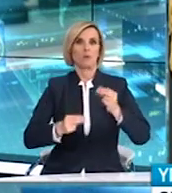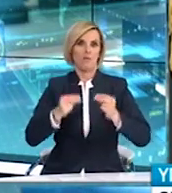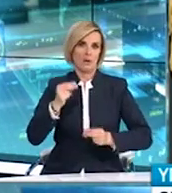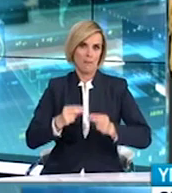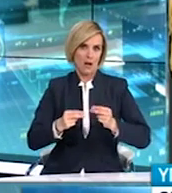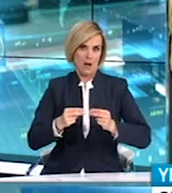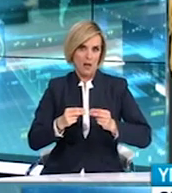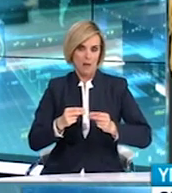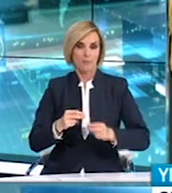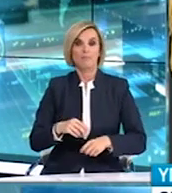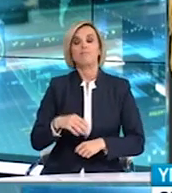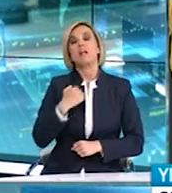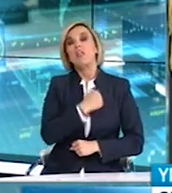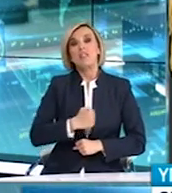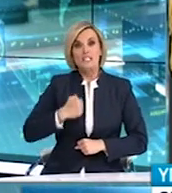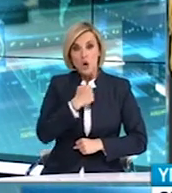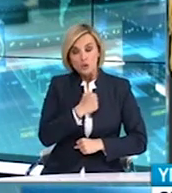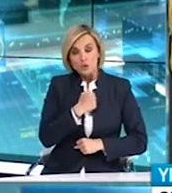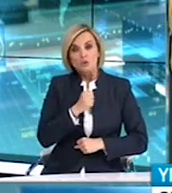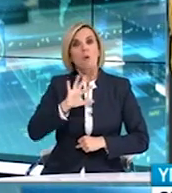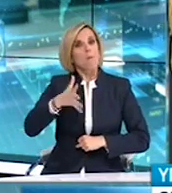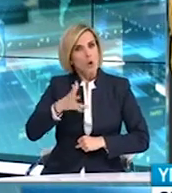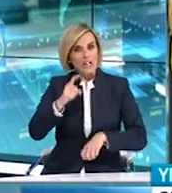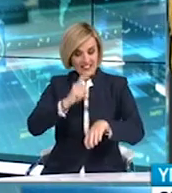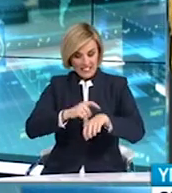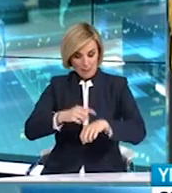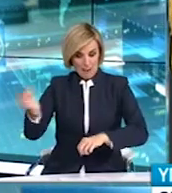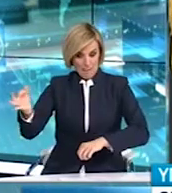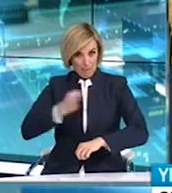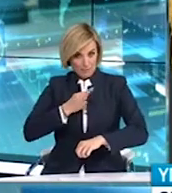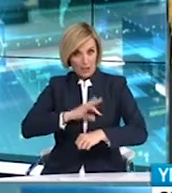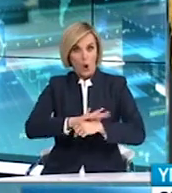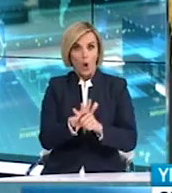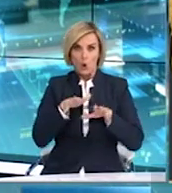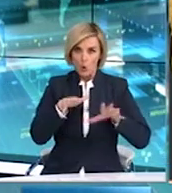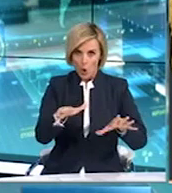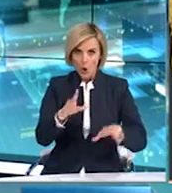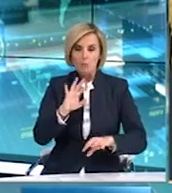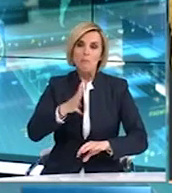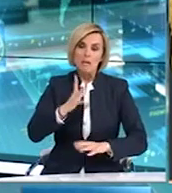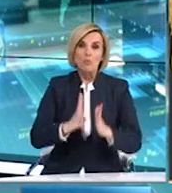τραγικό γεγονός του θανάτου, είναι περίπου 14 με 20 μέρες, με εξαίρεση τα άτομα μεγαλύτερης ηλικίας.